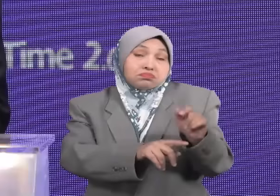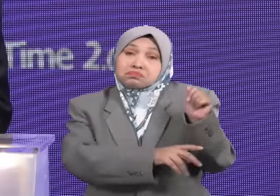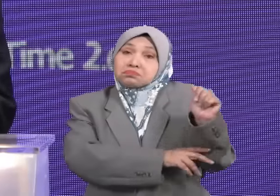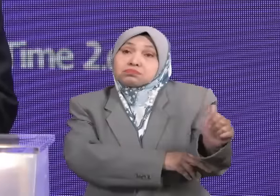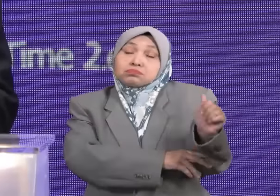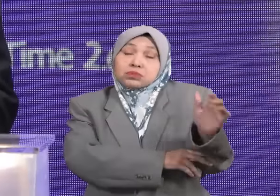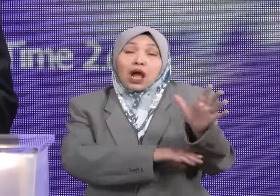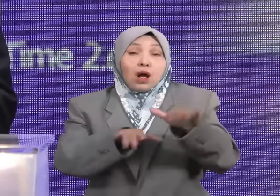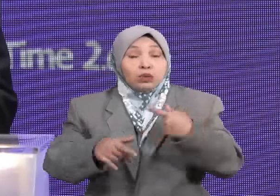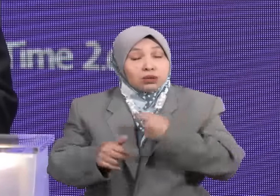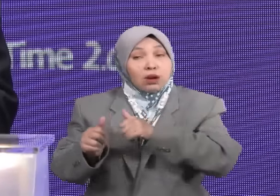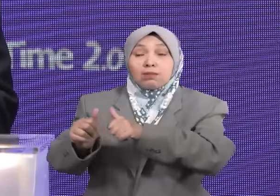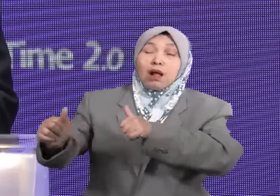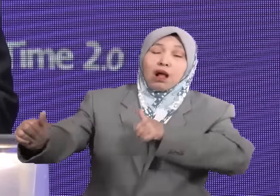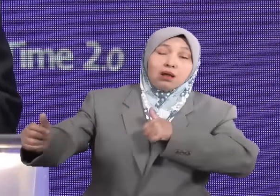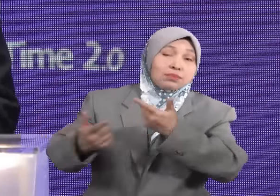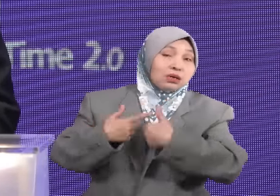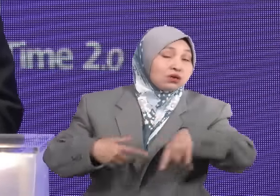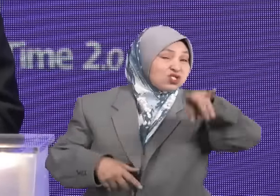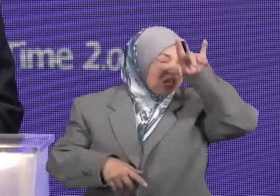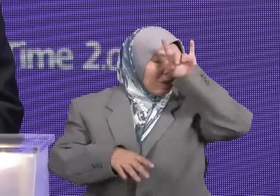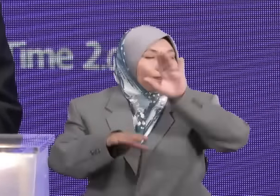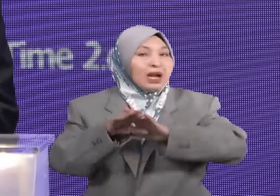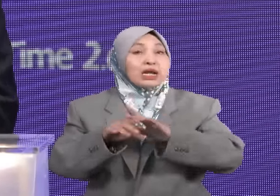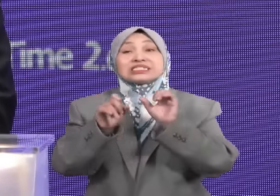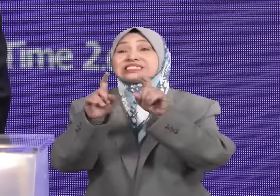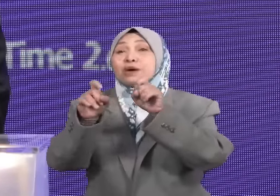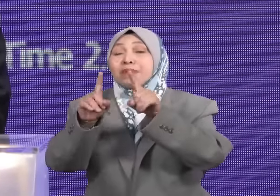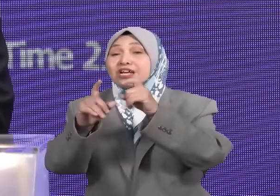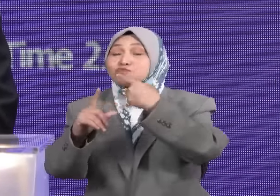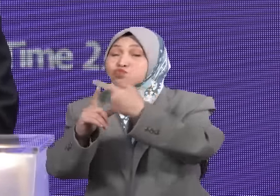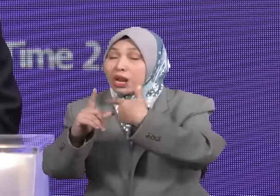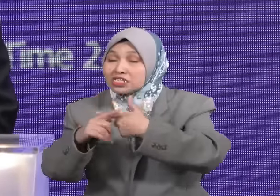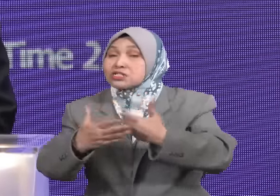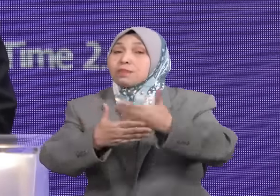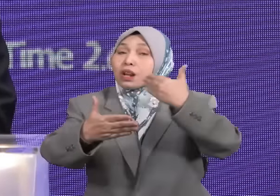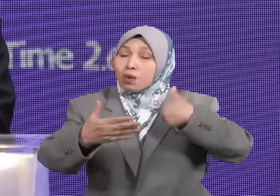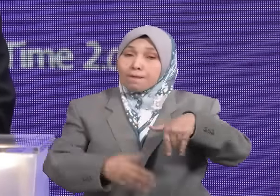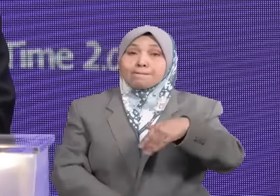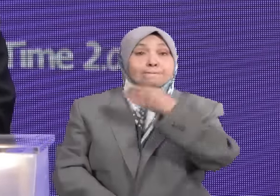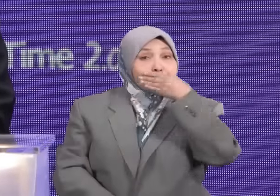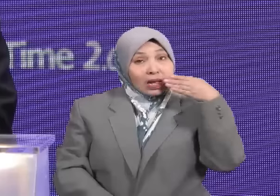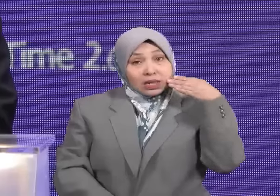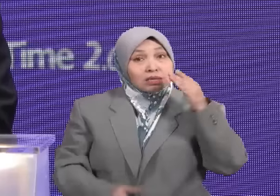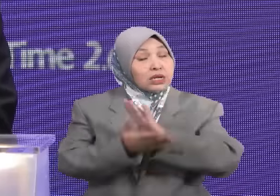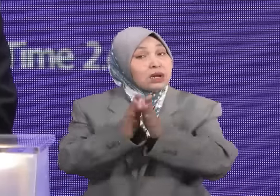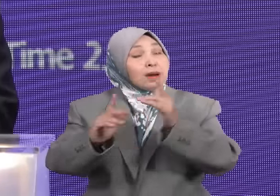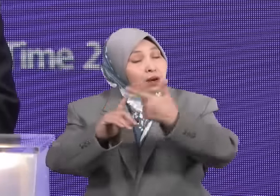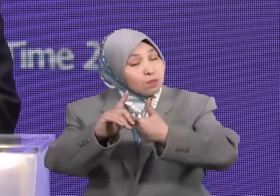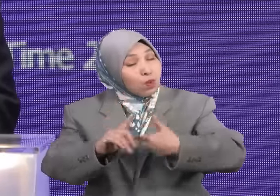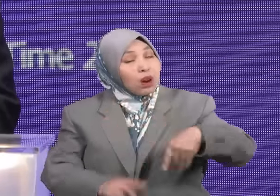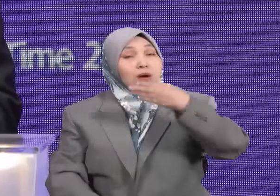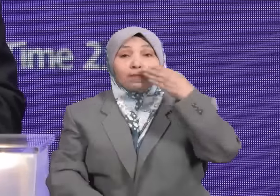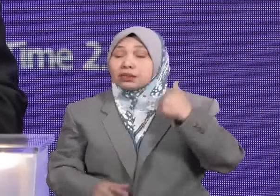kita menjauhkan diri kita daripada syaitan pada 11 bulan sebelum daripada Ramadan. Dan pada bulan Ramadan adalah